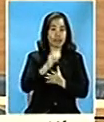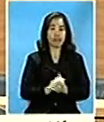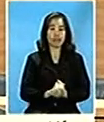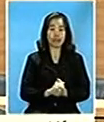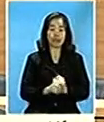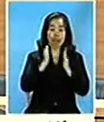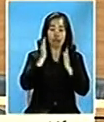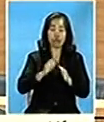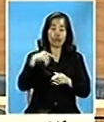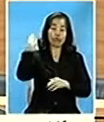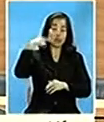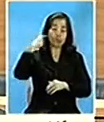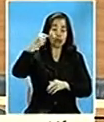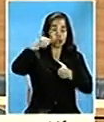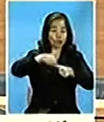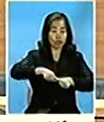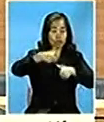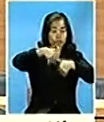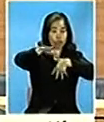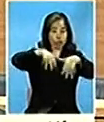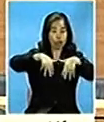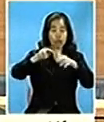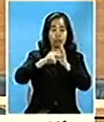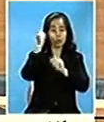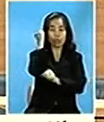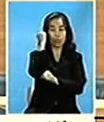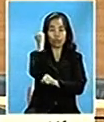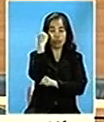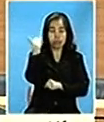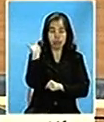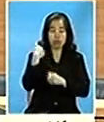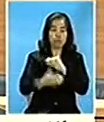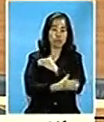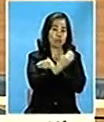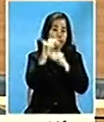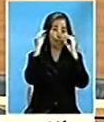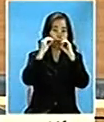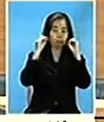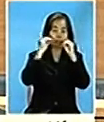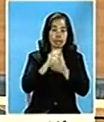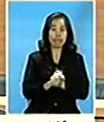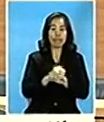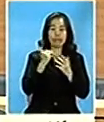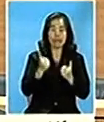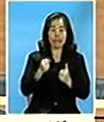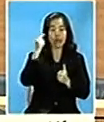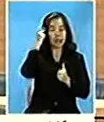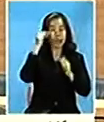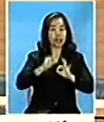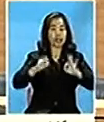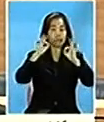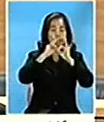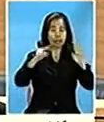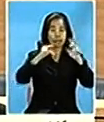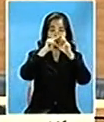ที่อยู่ในชนบทสตรีอยู่ในชนบทเนี่ยเป็นคนที่ยากจนนะคะแล้วก็ไม่มีโอกาสดิฉันคิดว่าอันนี้เนี่ย ทุกกระทรวง